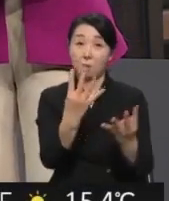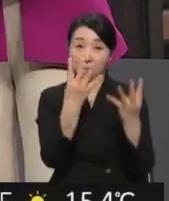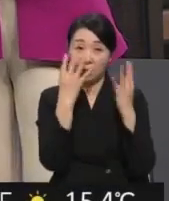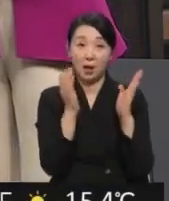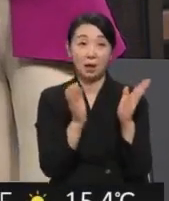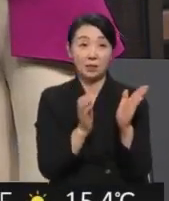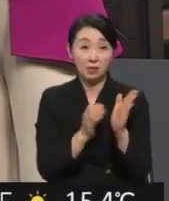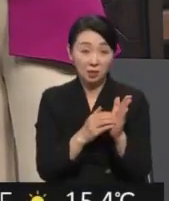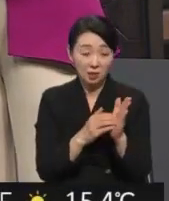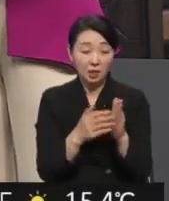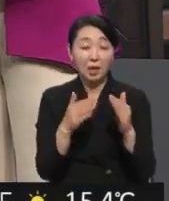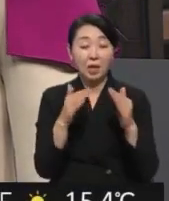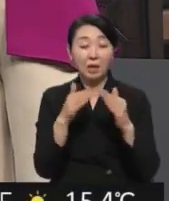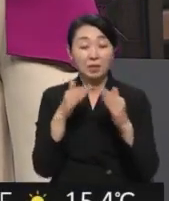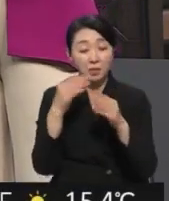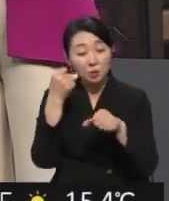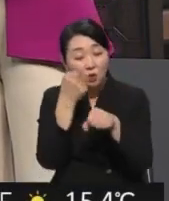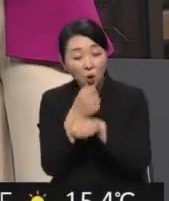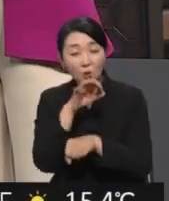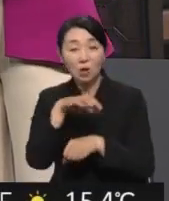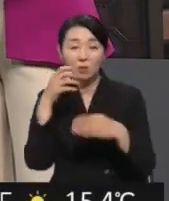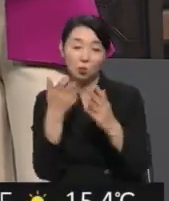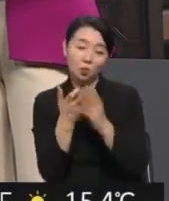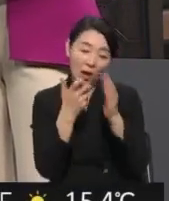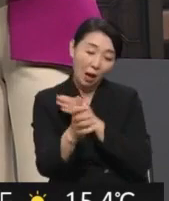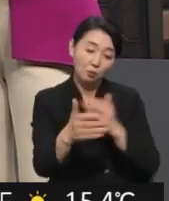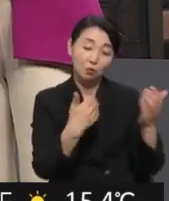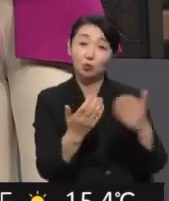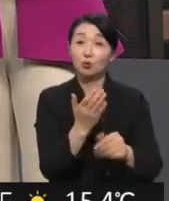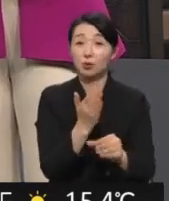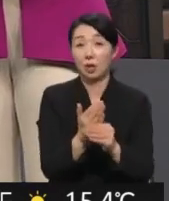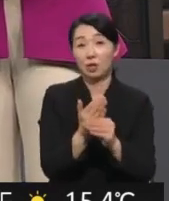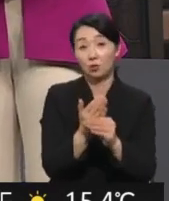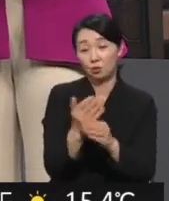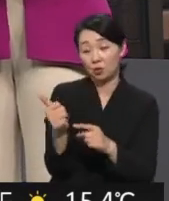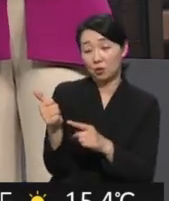민주연구원까지 압수수색이 됐는데요. 여러 보도에 따르면